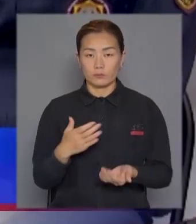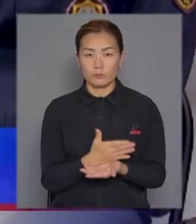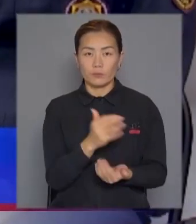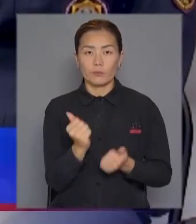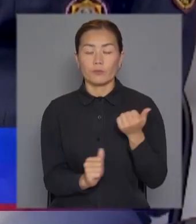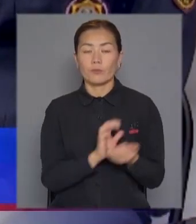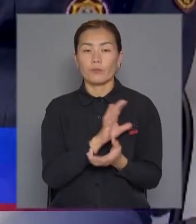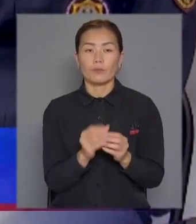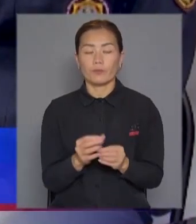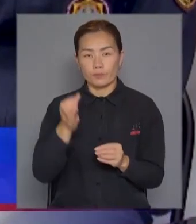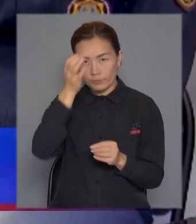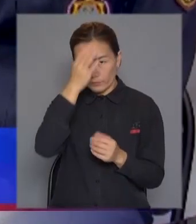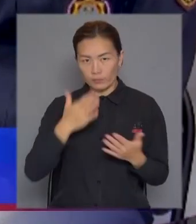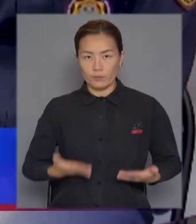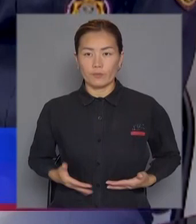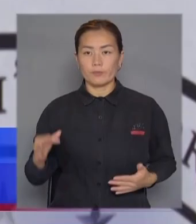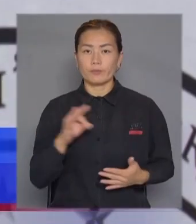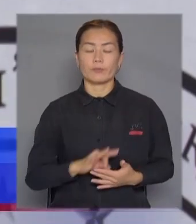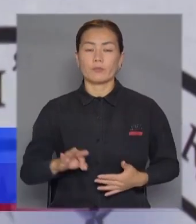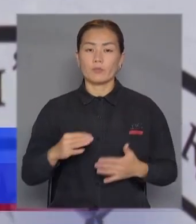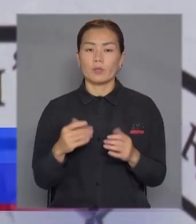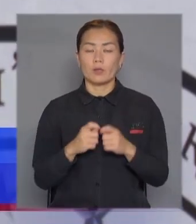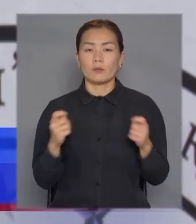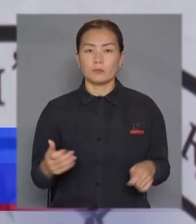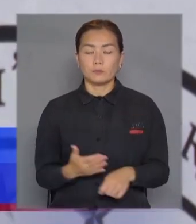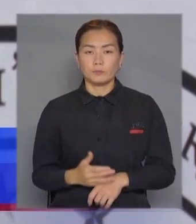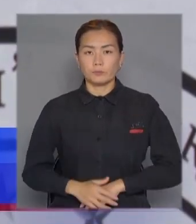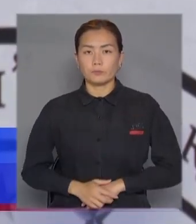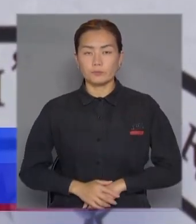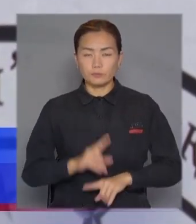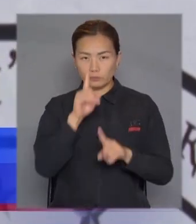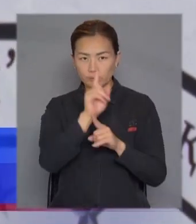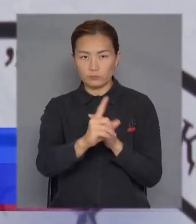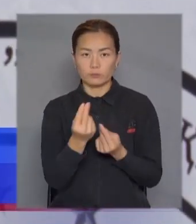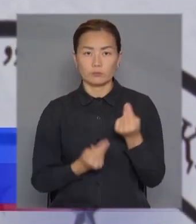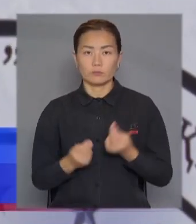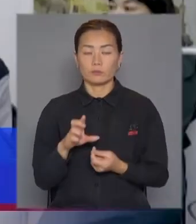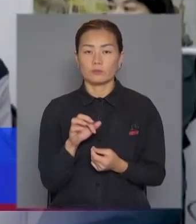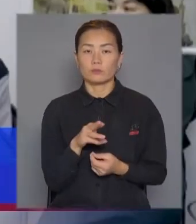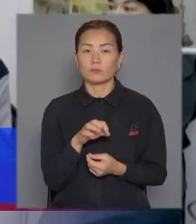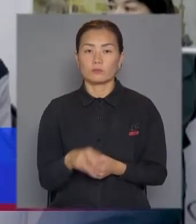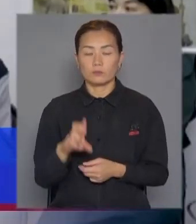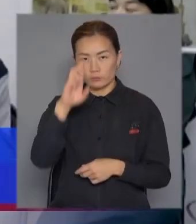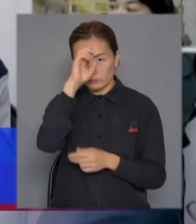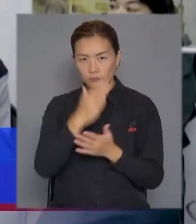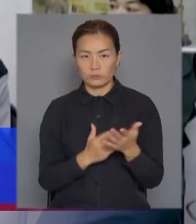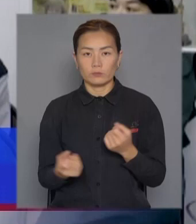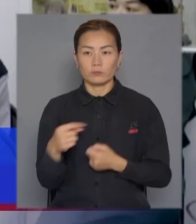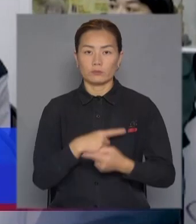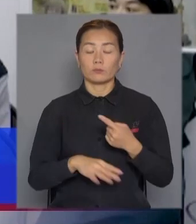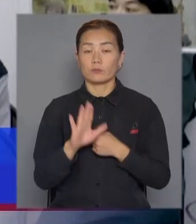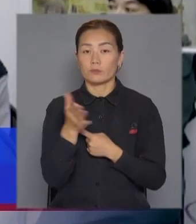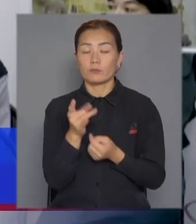Сайыс шымылдығы ақынның өмір жолы туралы видеороликпен ашылды. Ерекшелігі интеллектуалды батыл мемлекеттік қызметкерлер арасында